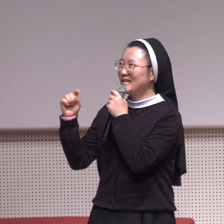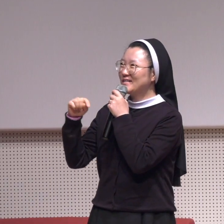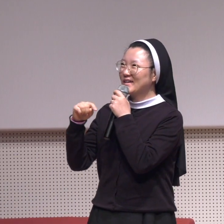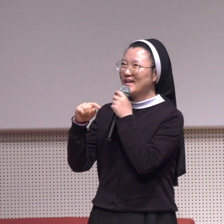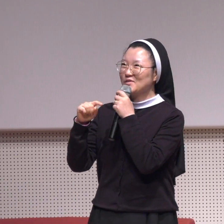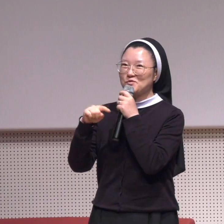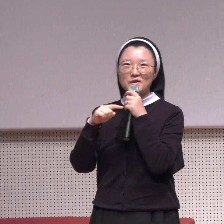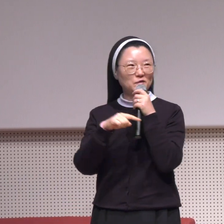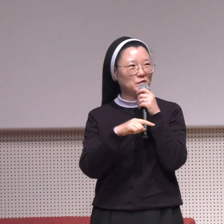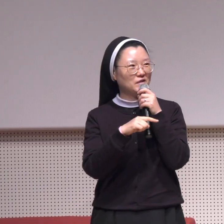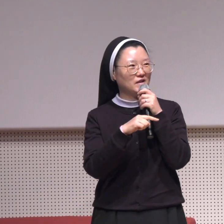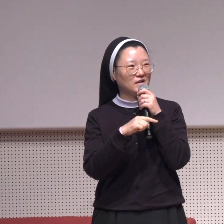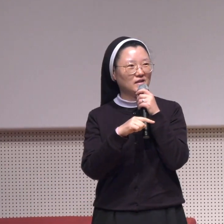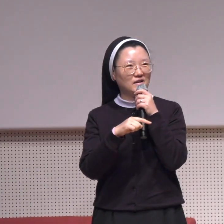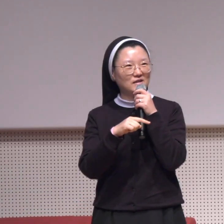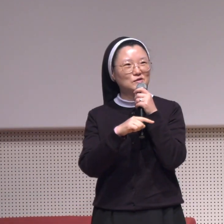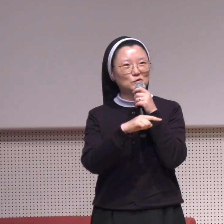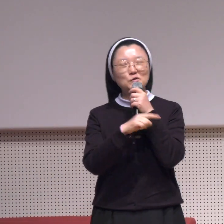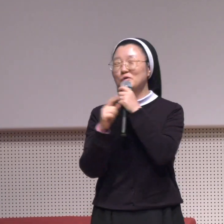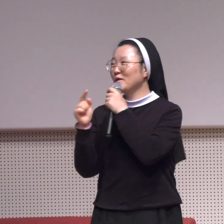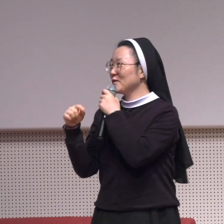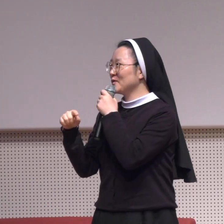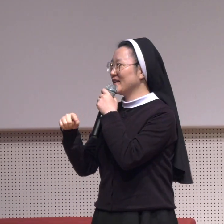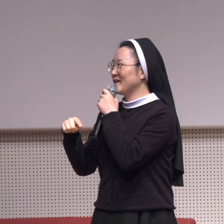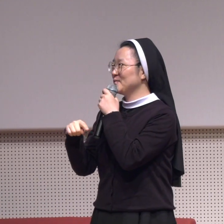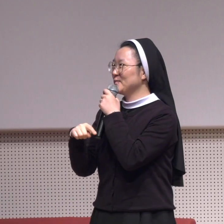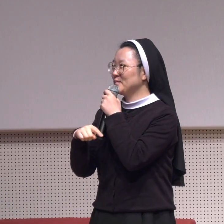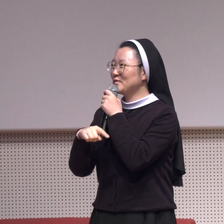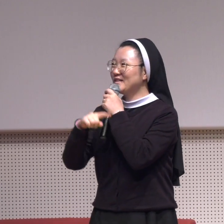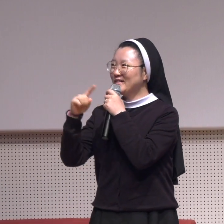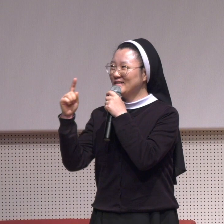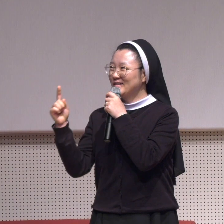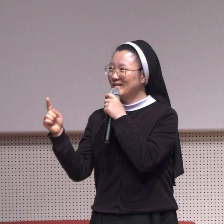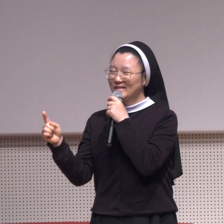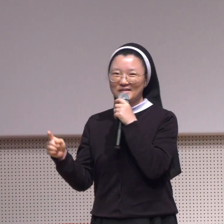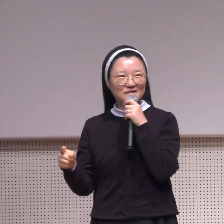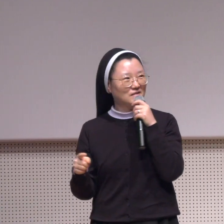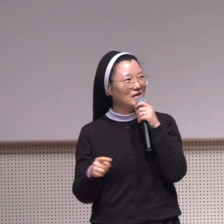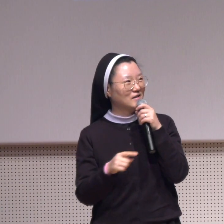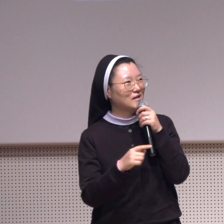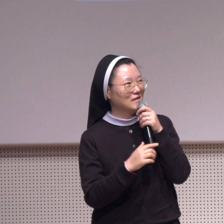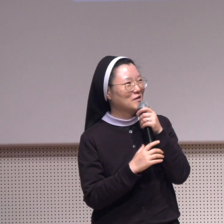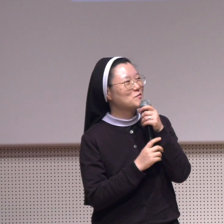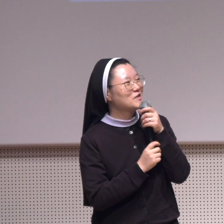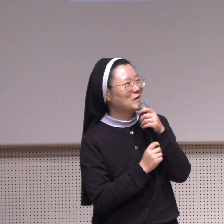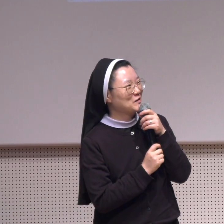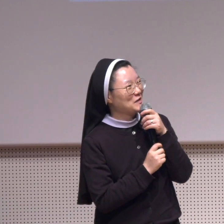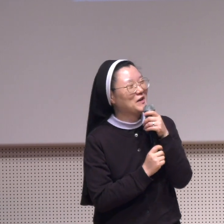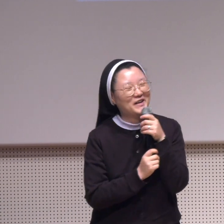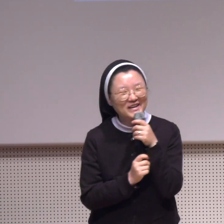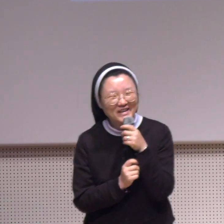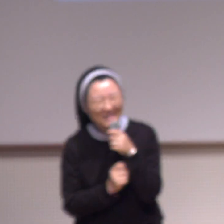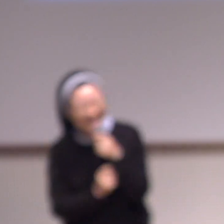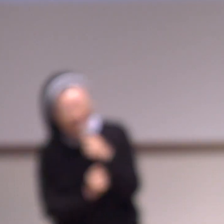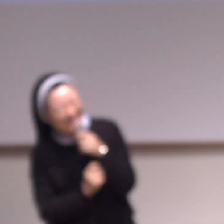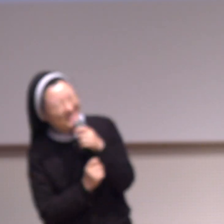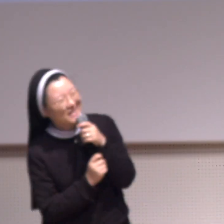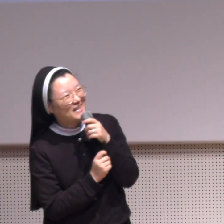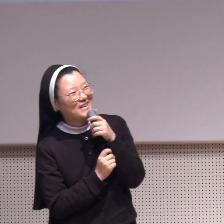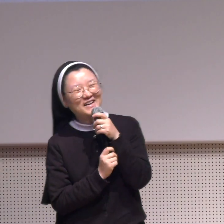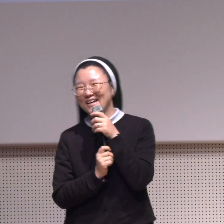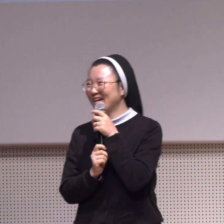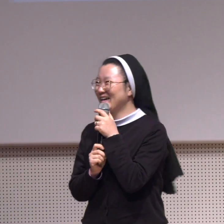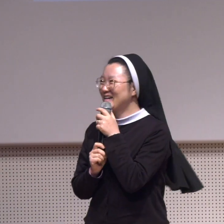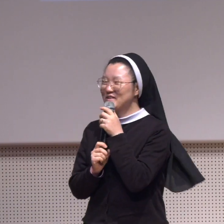홍신부님이 만덕의 중학교 때, 아니 초등학교 때. 초등학교. 네. 국민학교죠. 국민학교죠. 네,